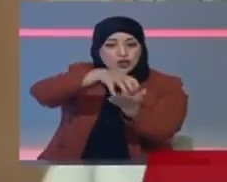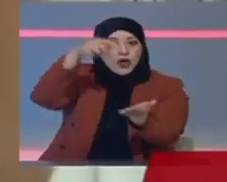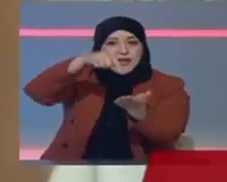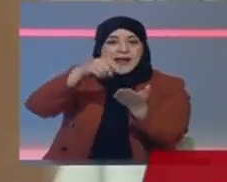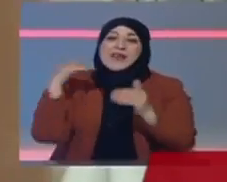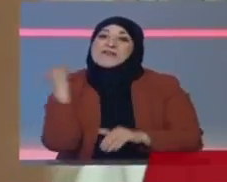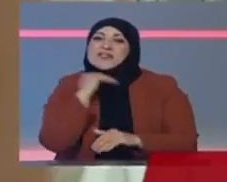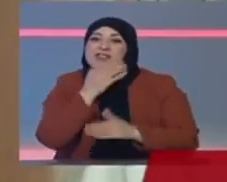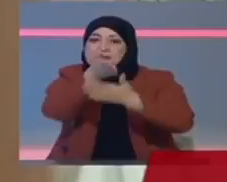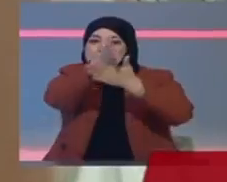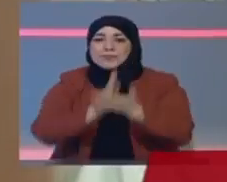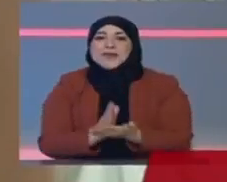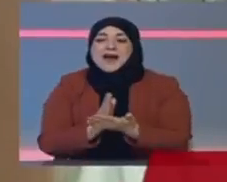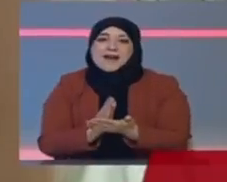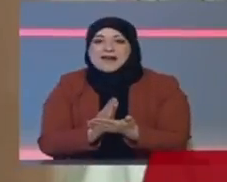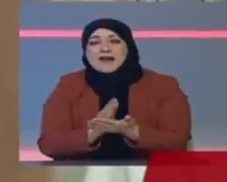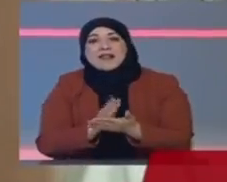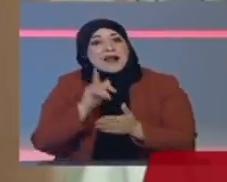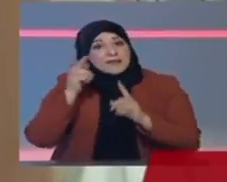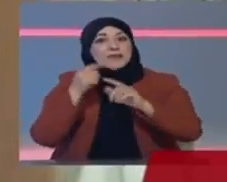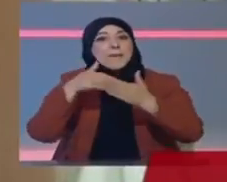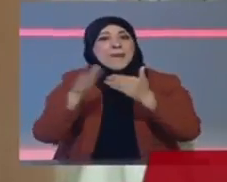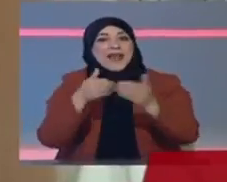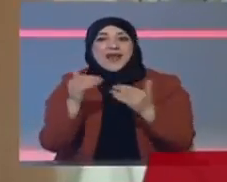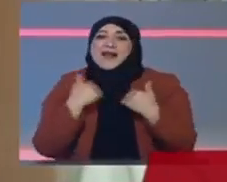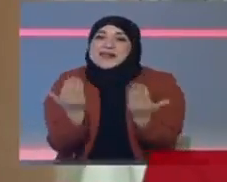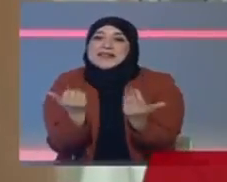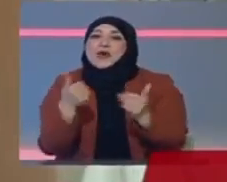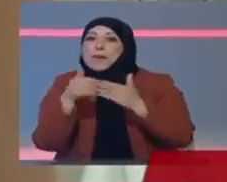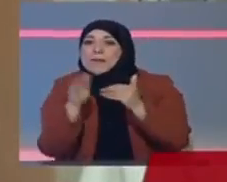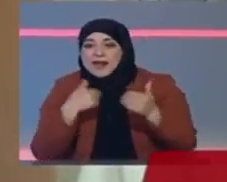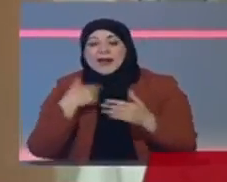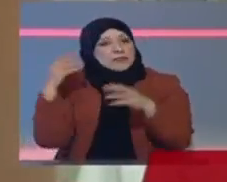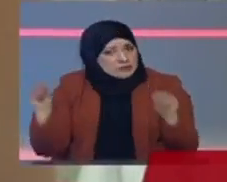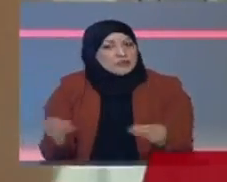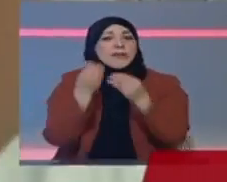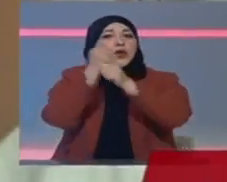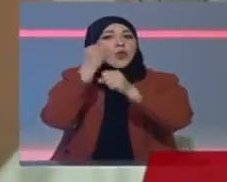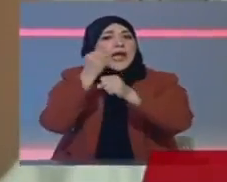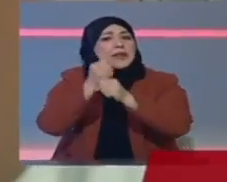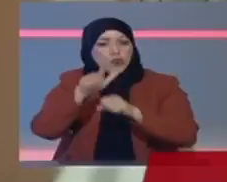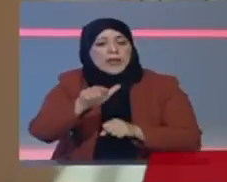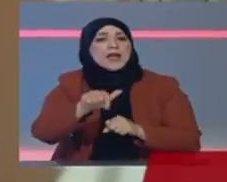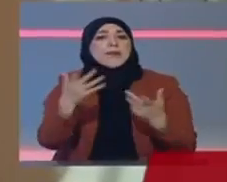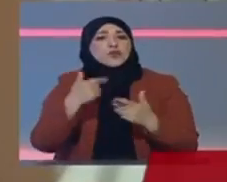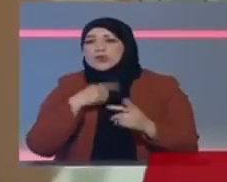يكون عندنا اه المستلزمات احنا اللي عندنا مخبيش عليك